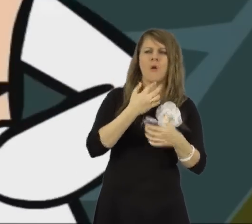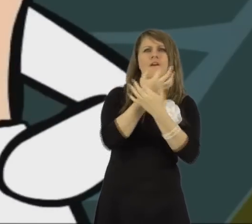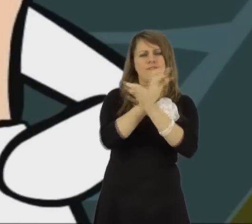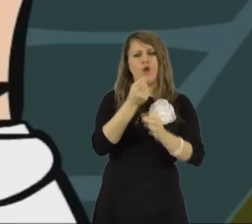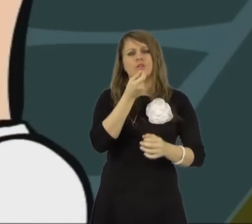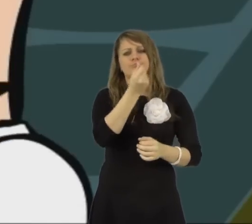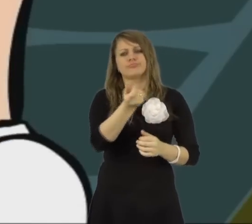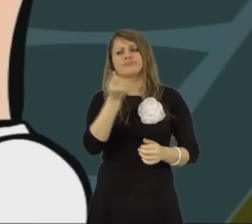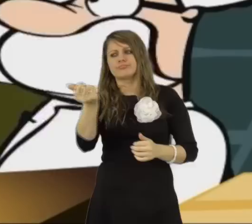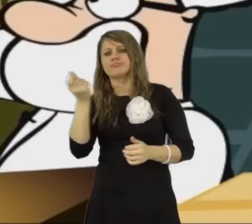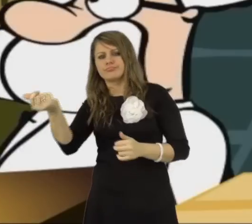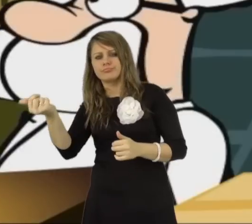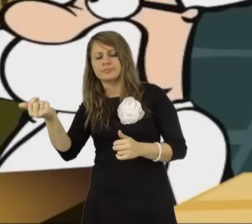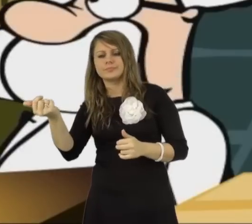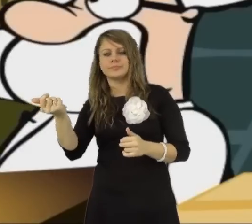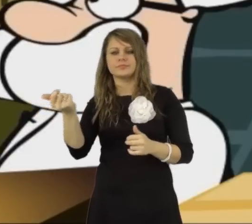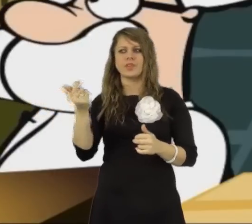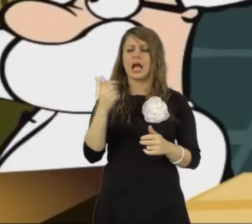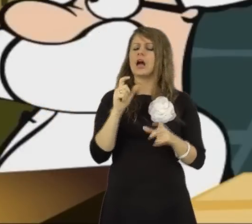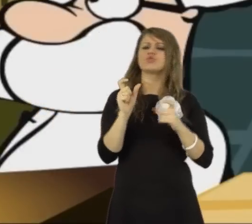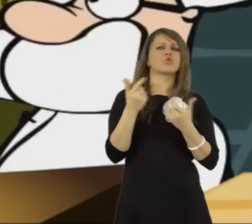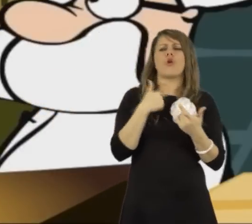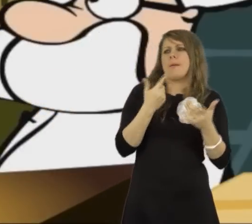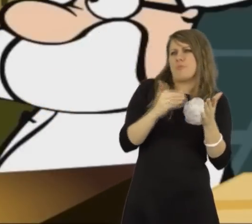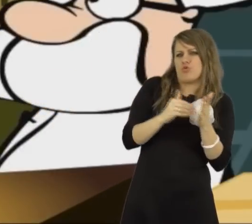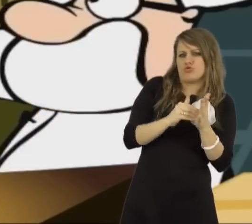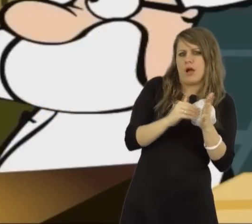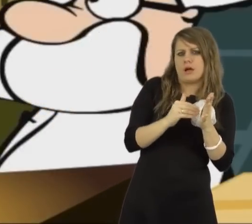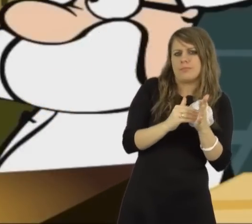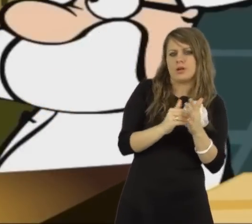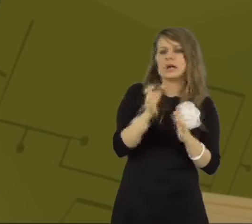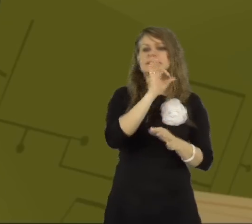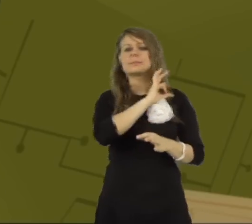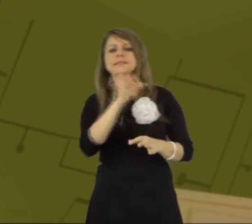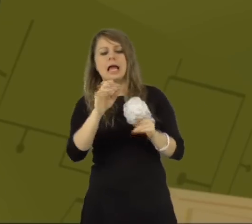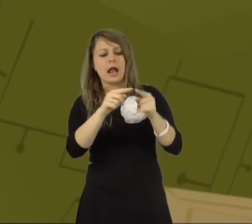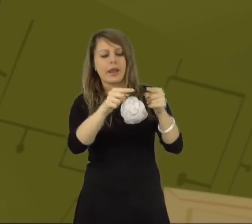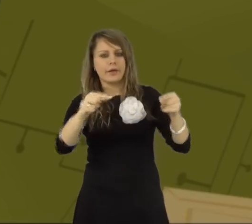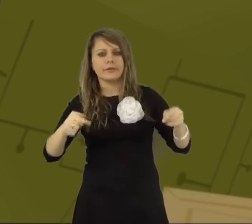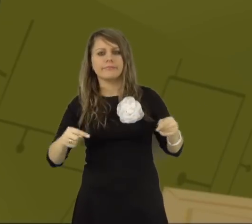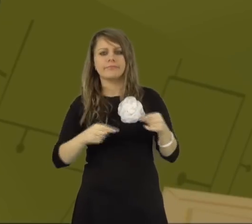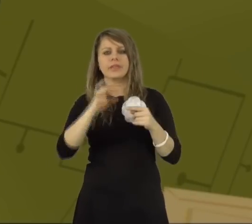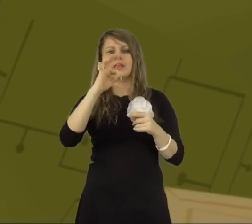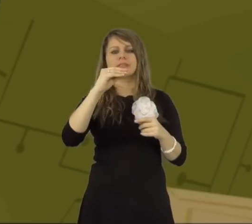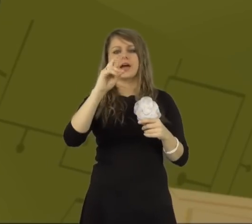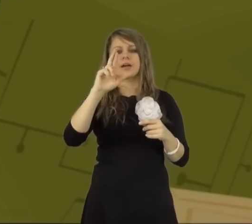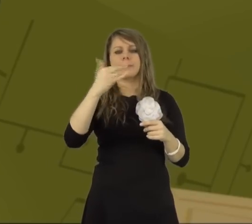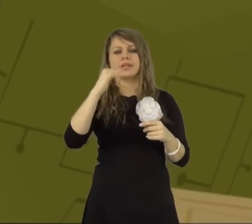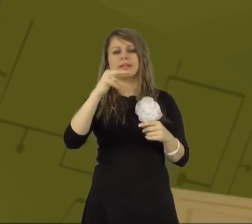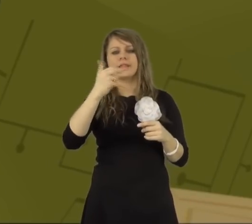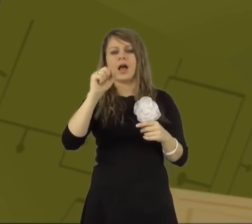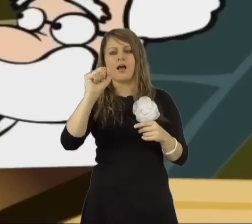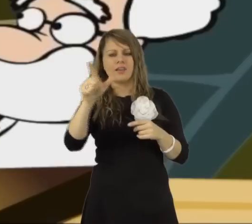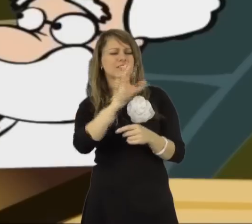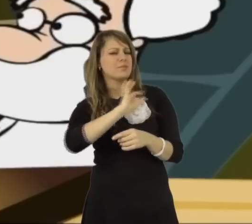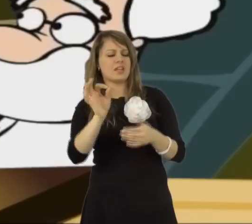sklepie potrzebuję, żeby móc przyjmować karty? Potrzebujesz terminala, czyli specjalnego urządzenia do autoryzacji transakcji. Mam